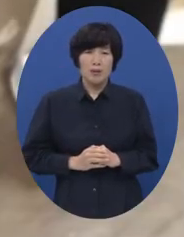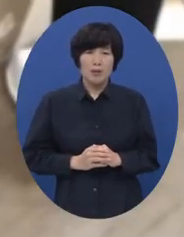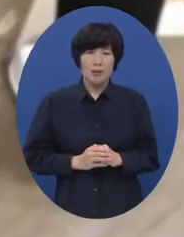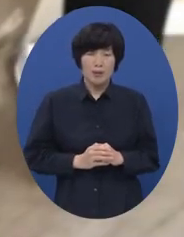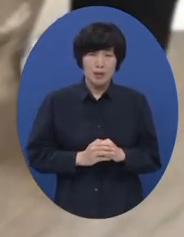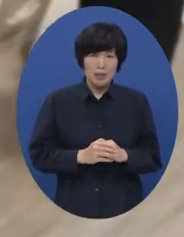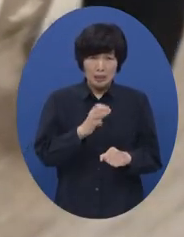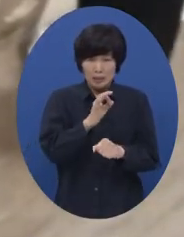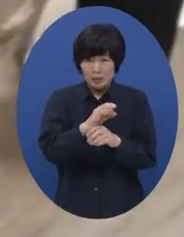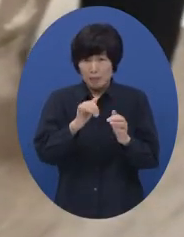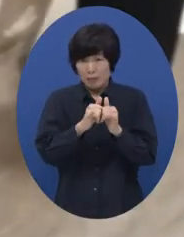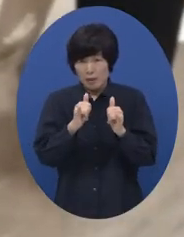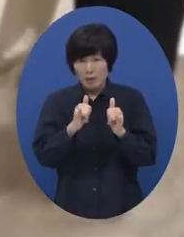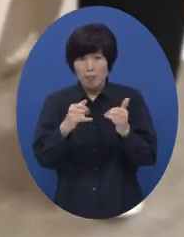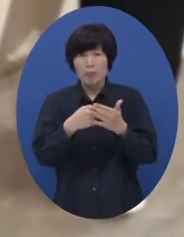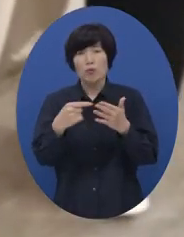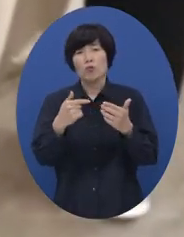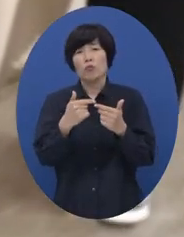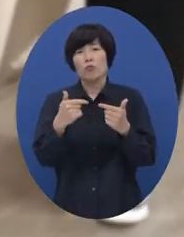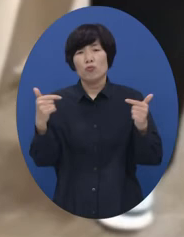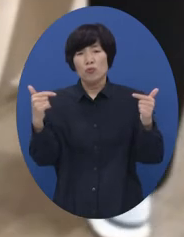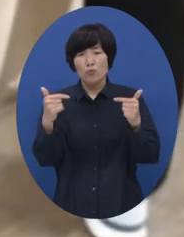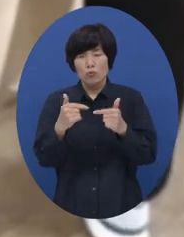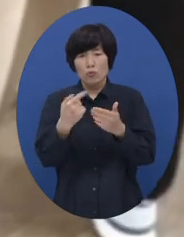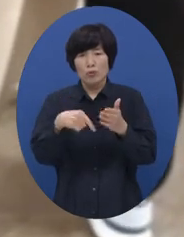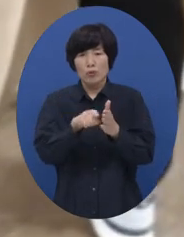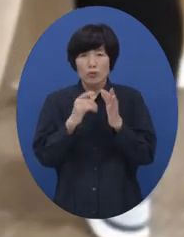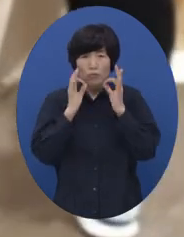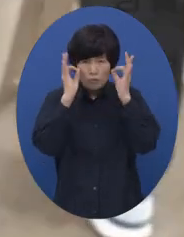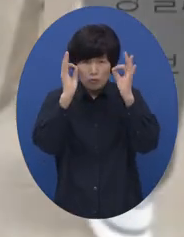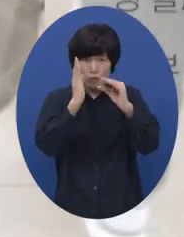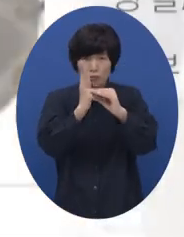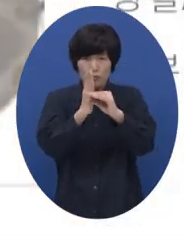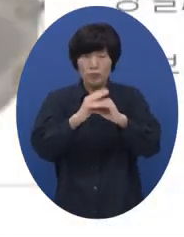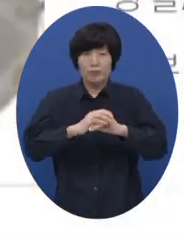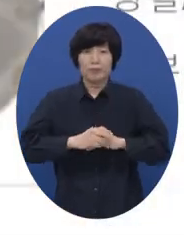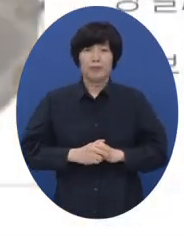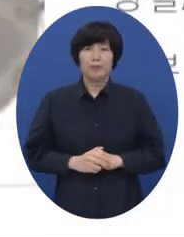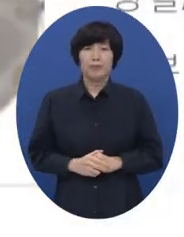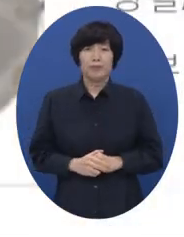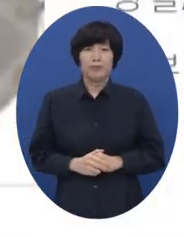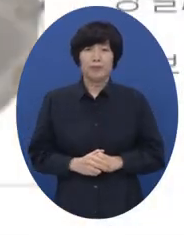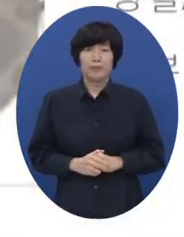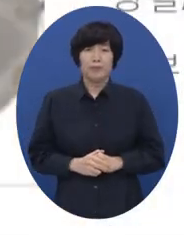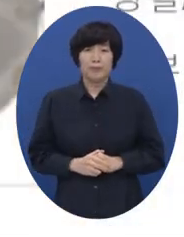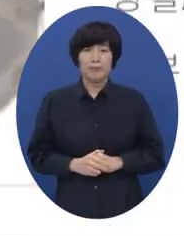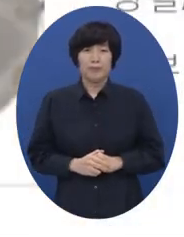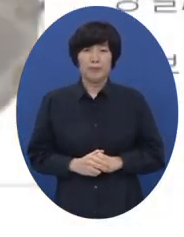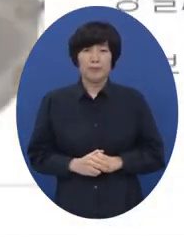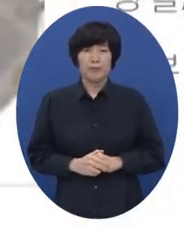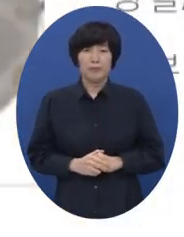막기 위해 소비자 피해 신고센터도 운영할 계획입니다. 경기 GTV 구영슬입니다.